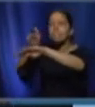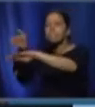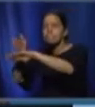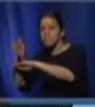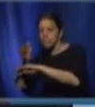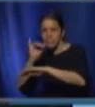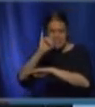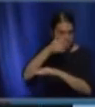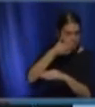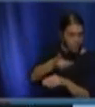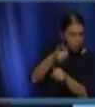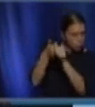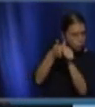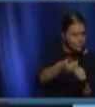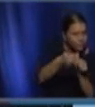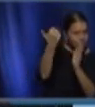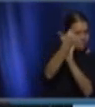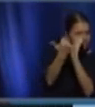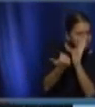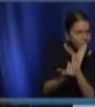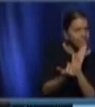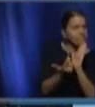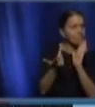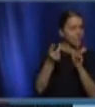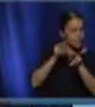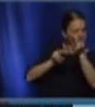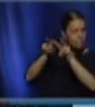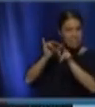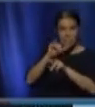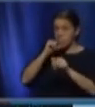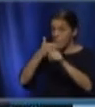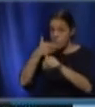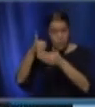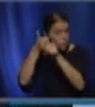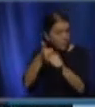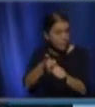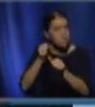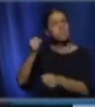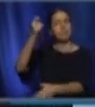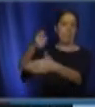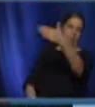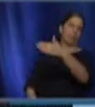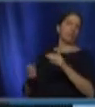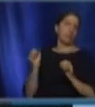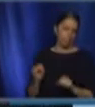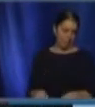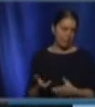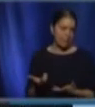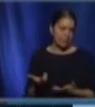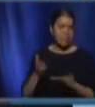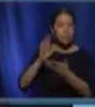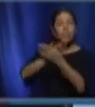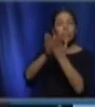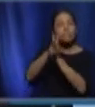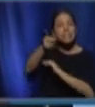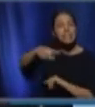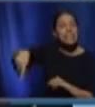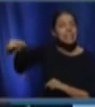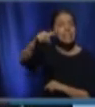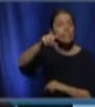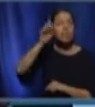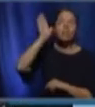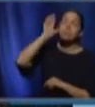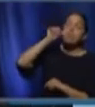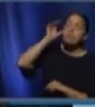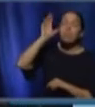puis même si les entreprises récidivent, pour enfermer les entreprises. Parce qu'actuellement, il y a